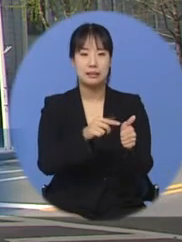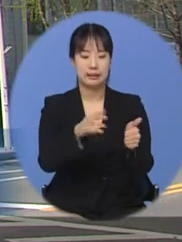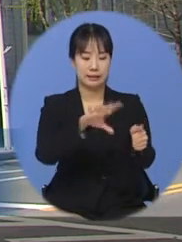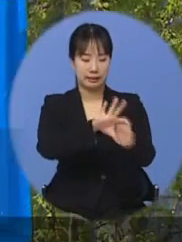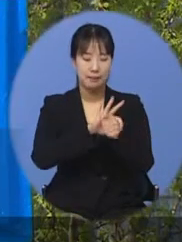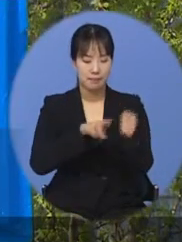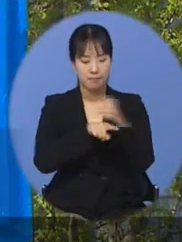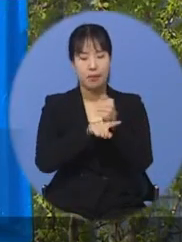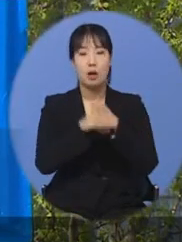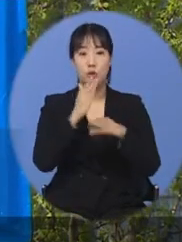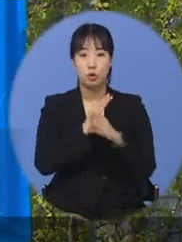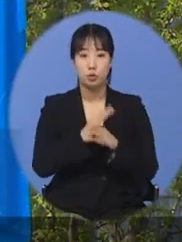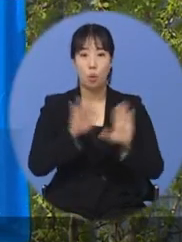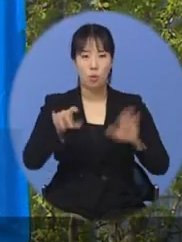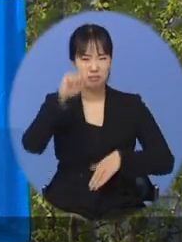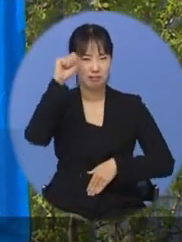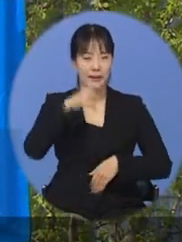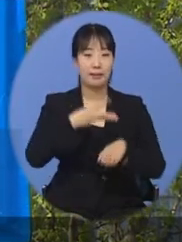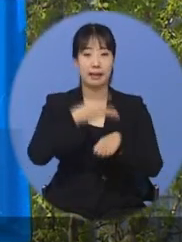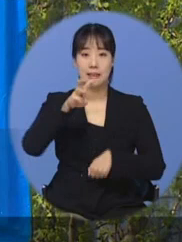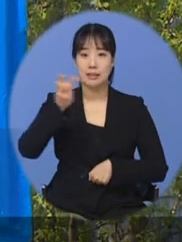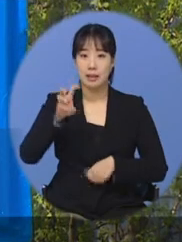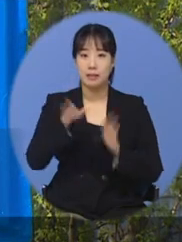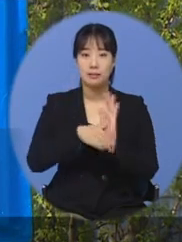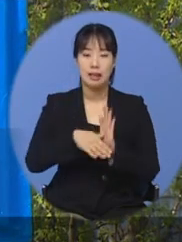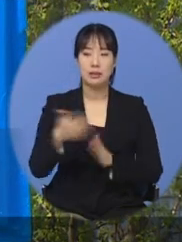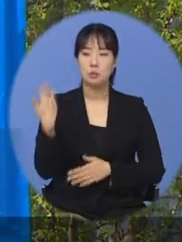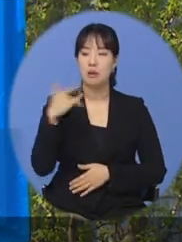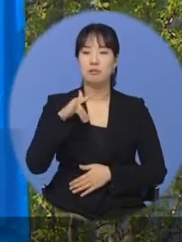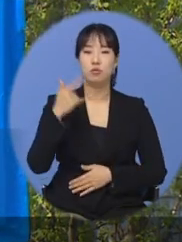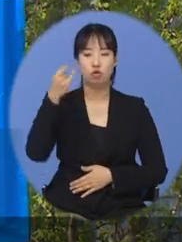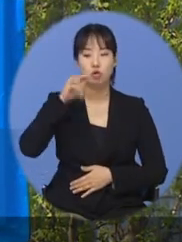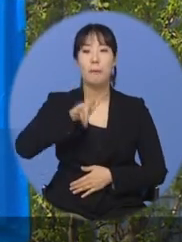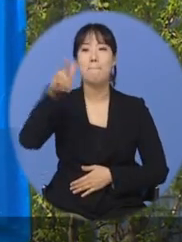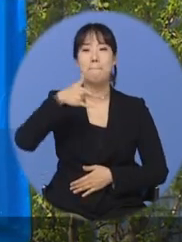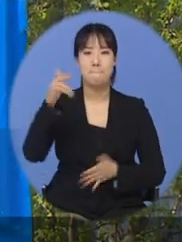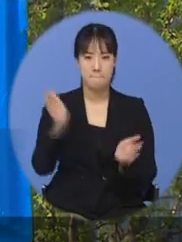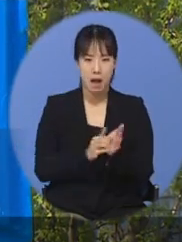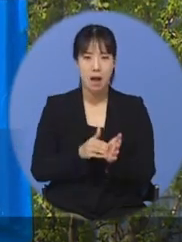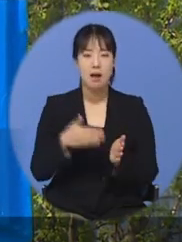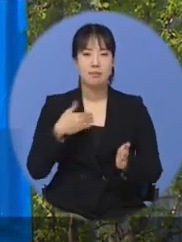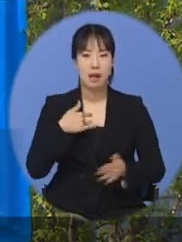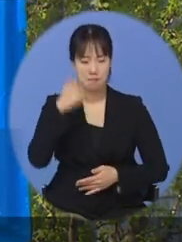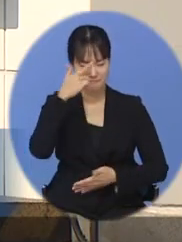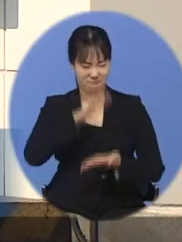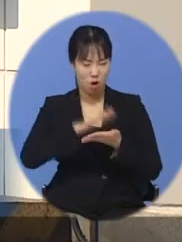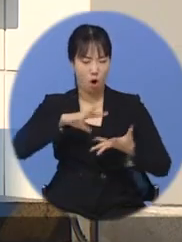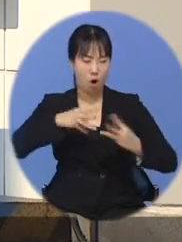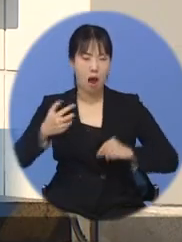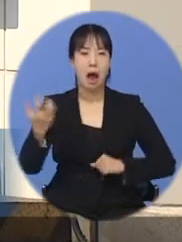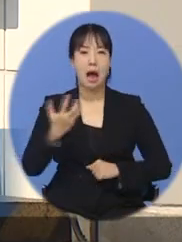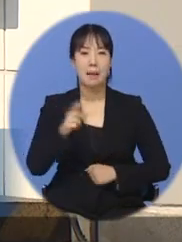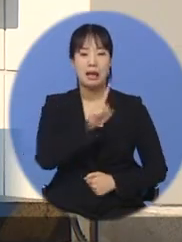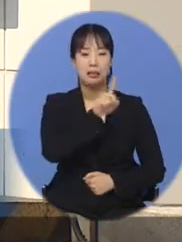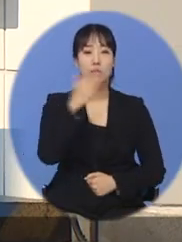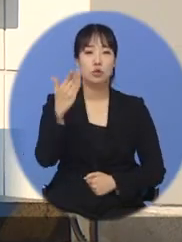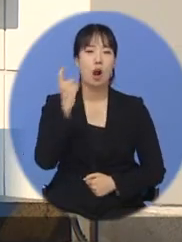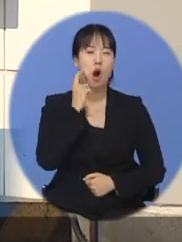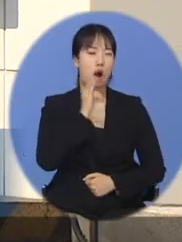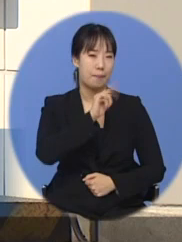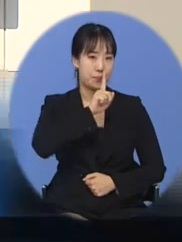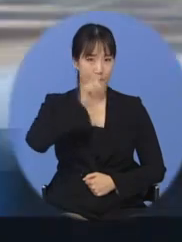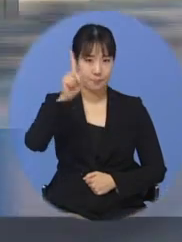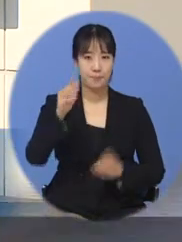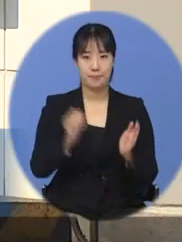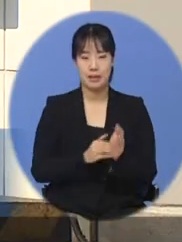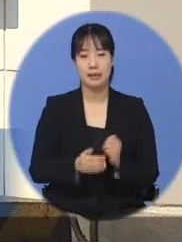있습니다. A씨는 오늘 새벽 3시 반쯤 최근 중국에 다녀온 뒤 고열과 근육통 증세가 있다고 119에 허위 신고한 혐의를